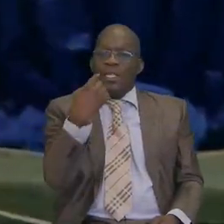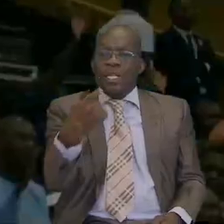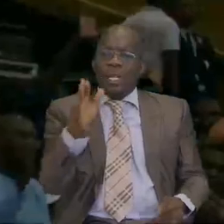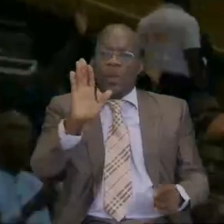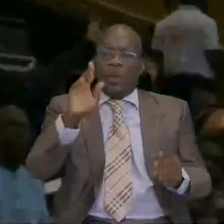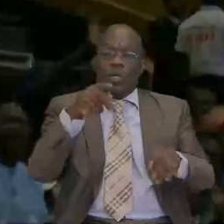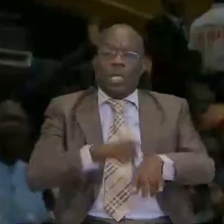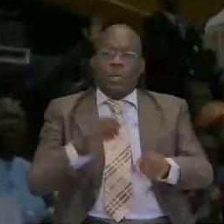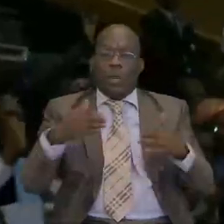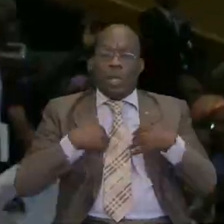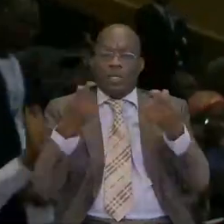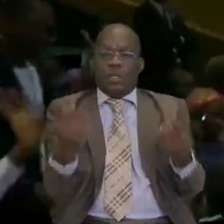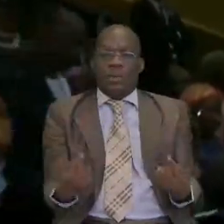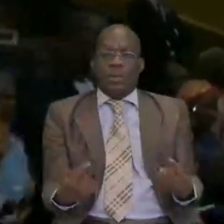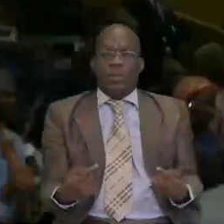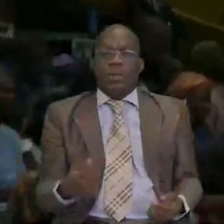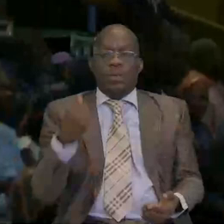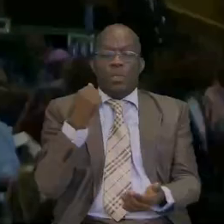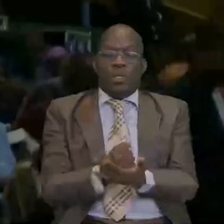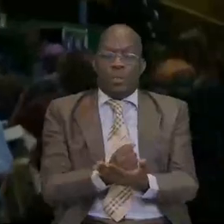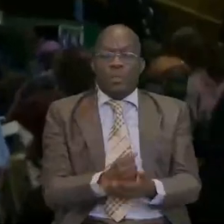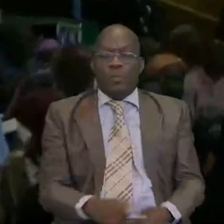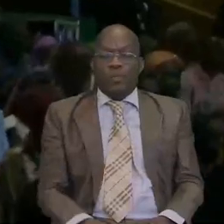Je dis ton heure a sonné.